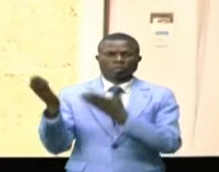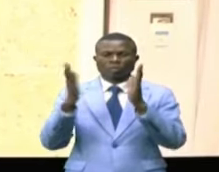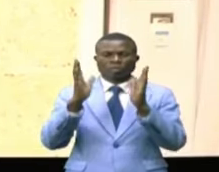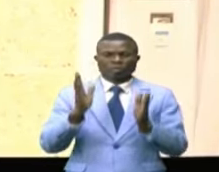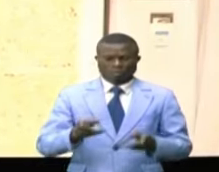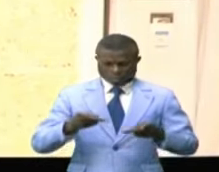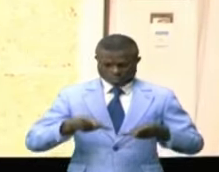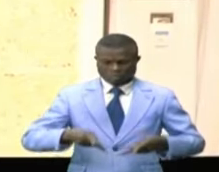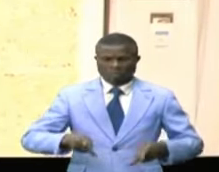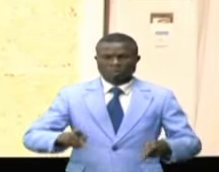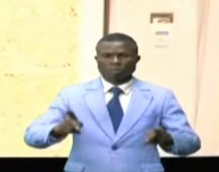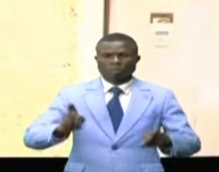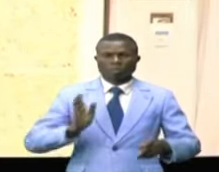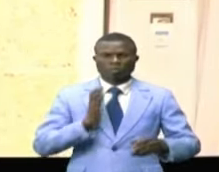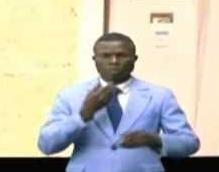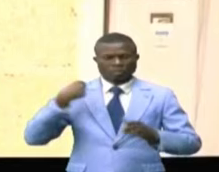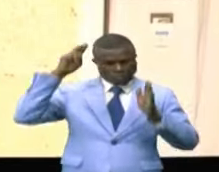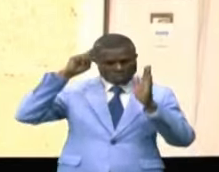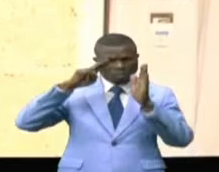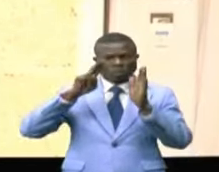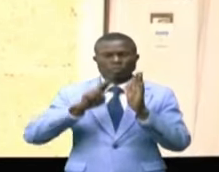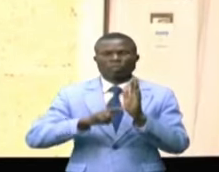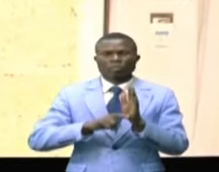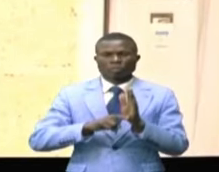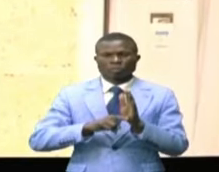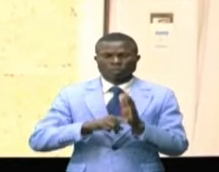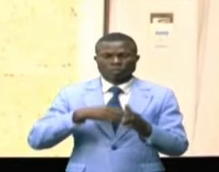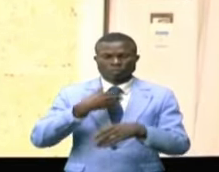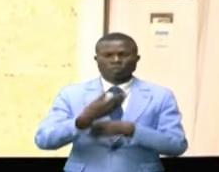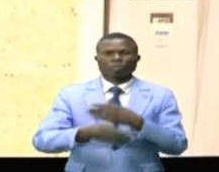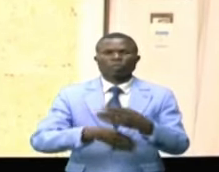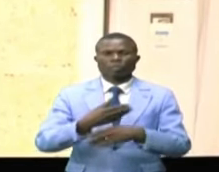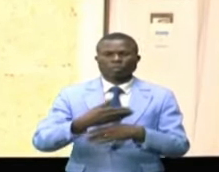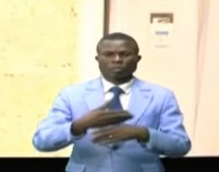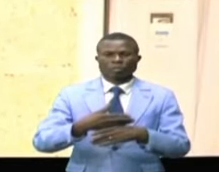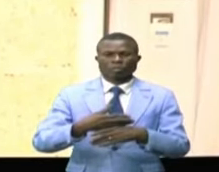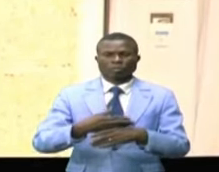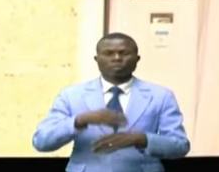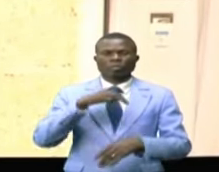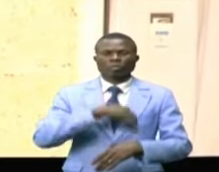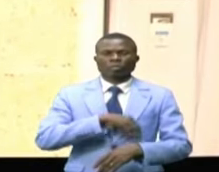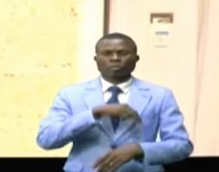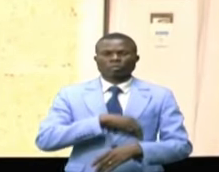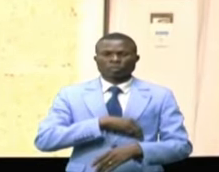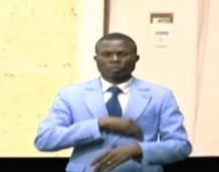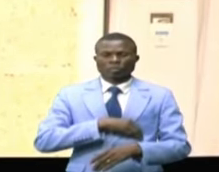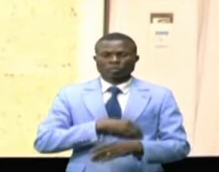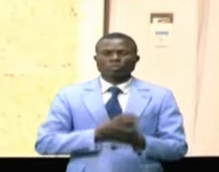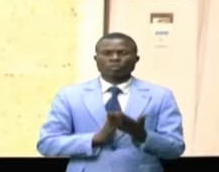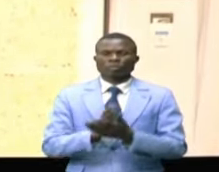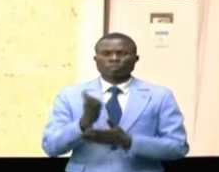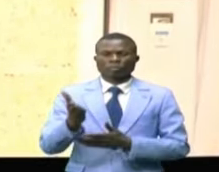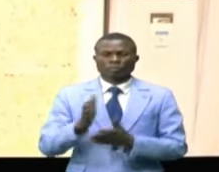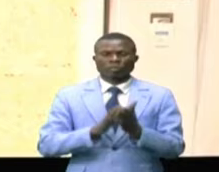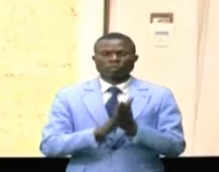qui permettra à notre gouvernement de réaliser l'une de ses missions régaliennes